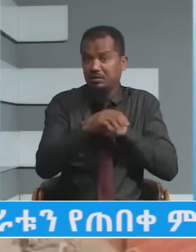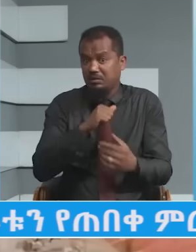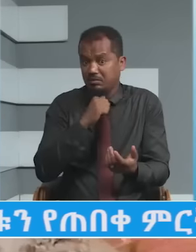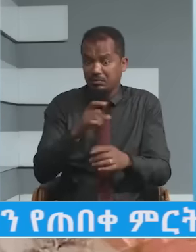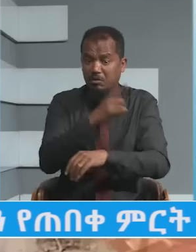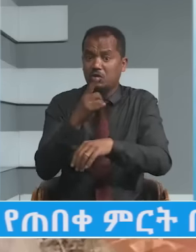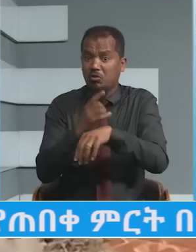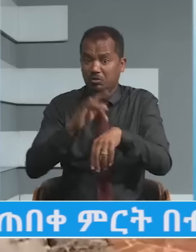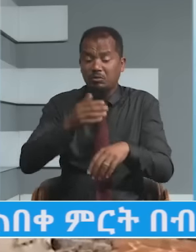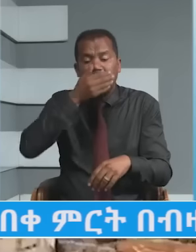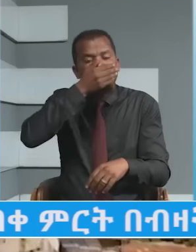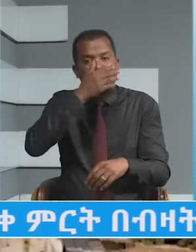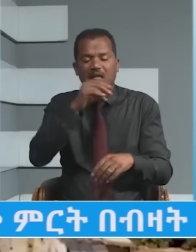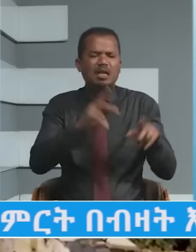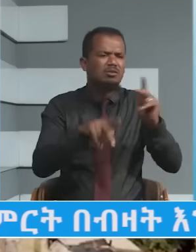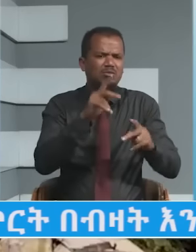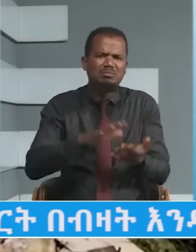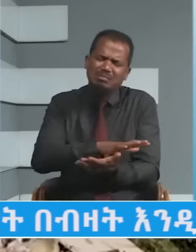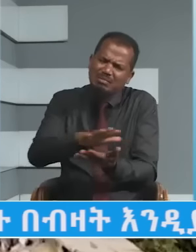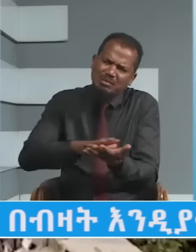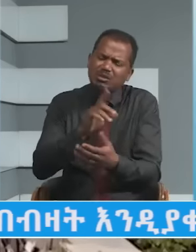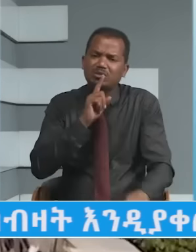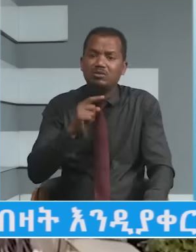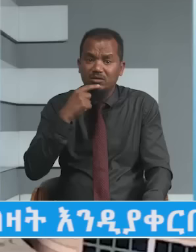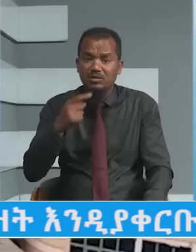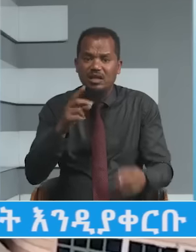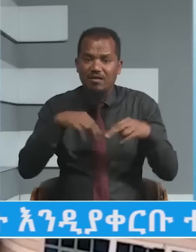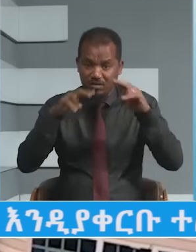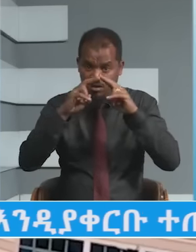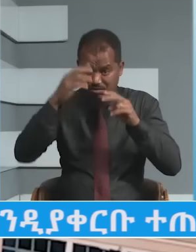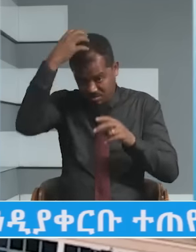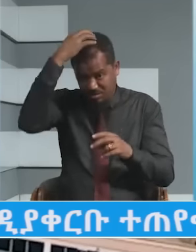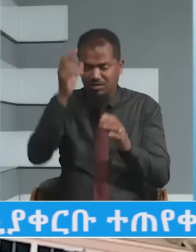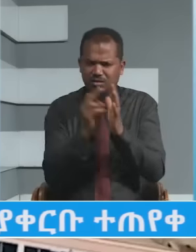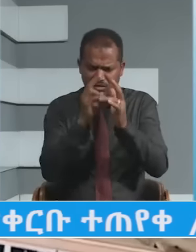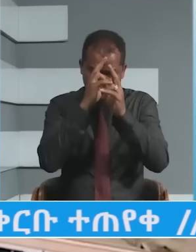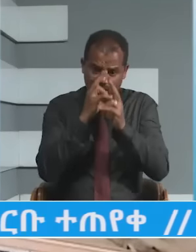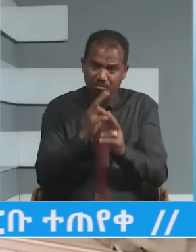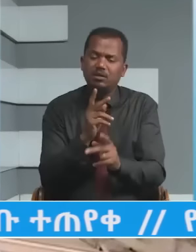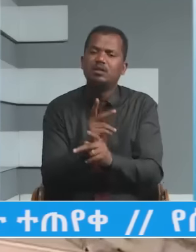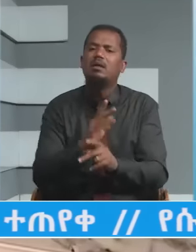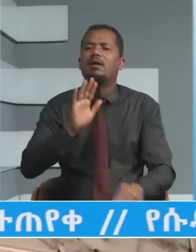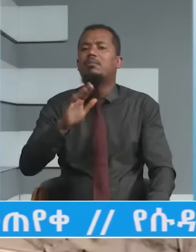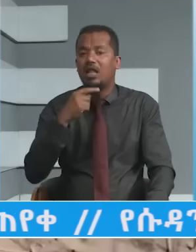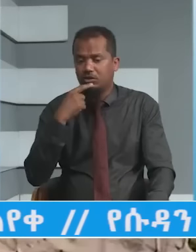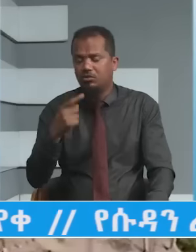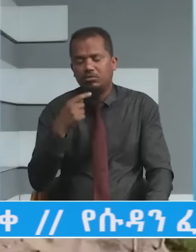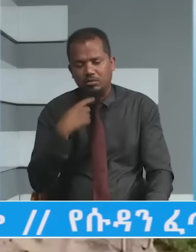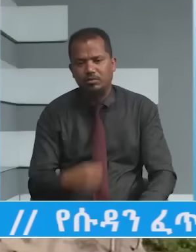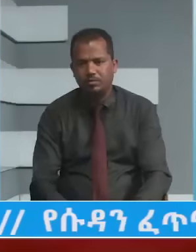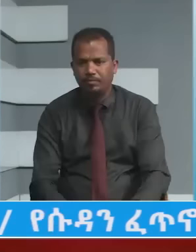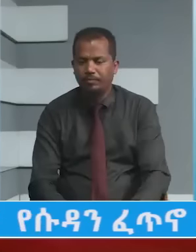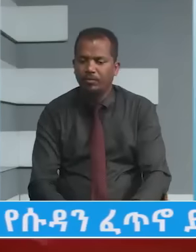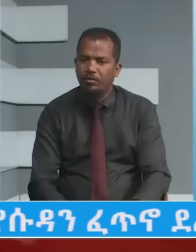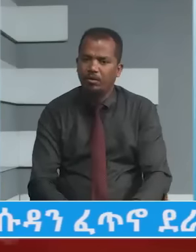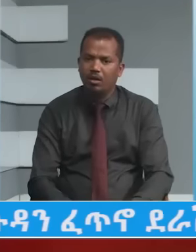ናቸው፣ በዜጎች ላይም የእገታና ህዝቡን እያሸበሩት ነው በማለት የፌዴራል መንግስት ህግ ማስከበር ይጠበቅበታል ሲሉም